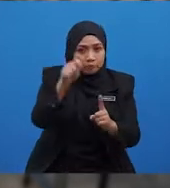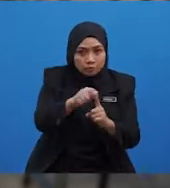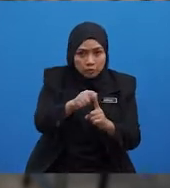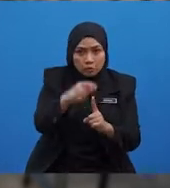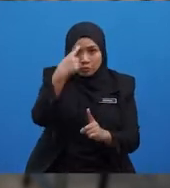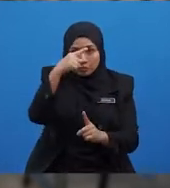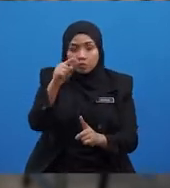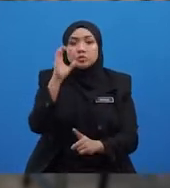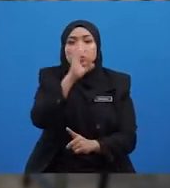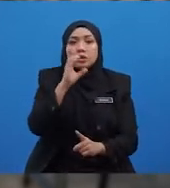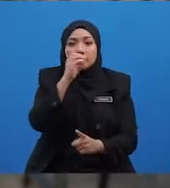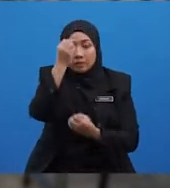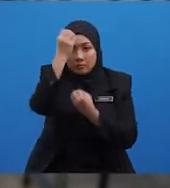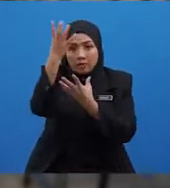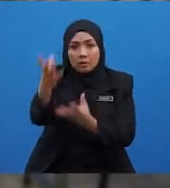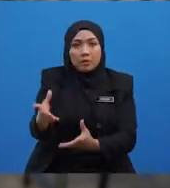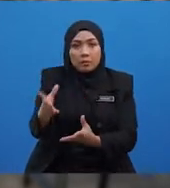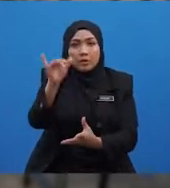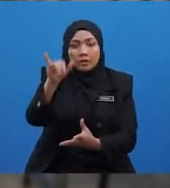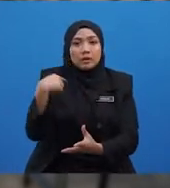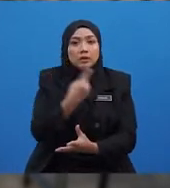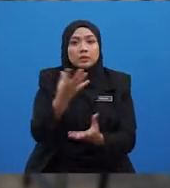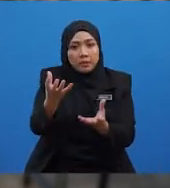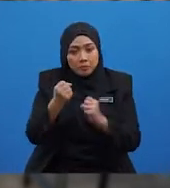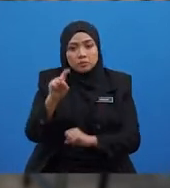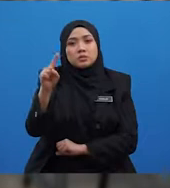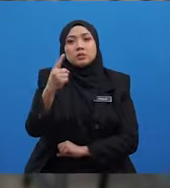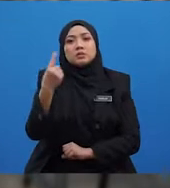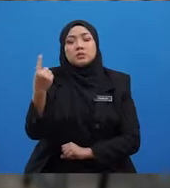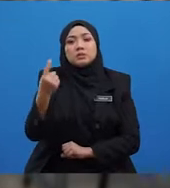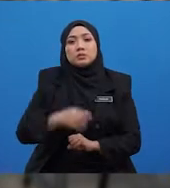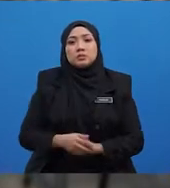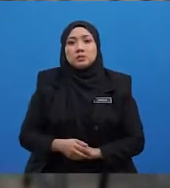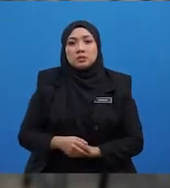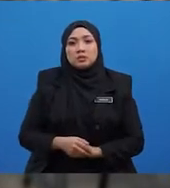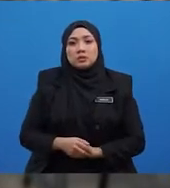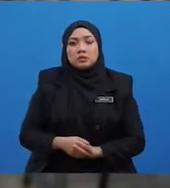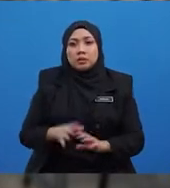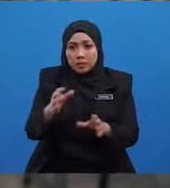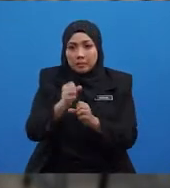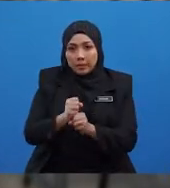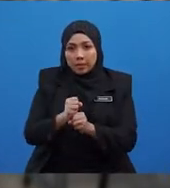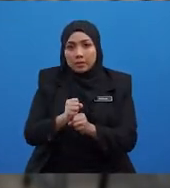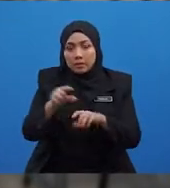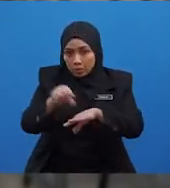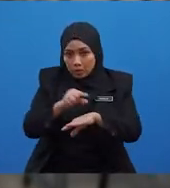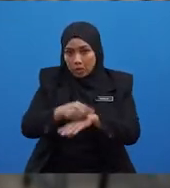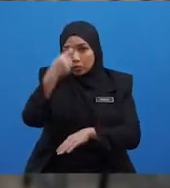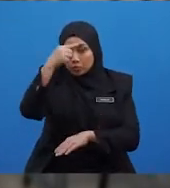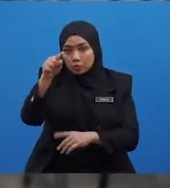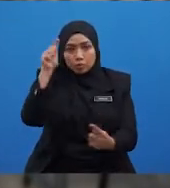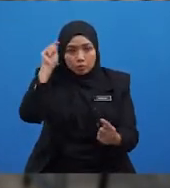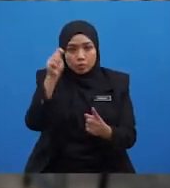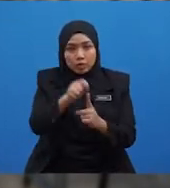dikehendaki sahaja. Maklumat khusus seperti ini dapat digunakan untuk tujuan tertentu seperti